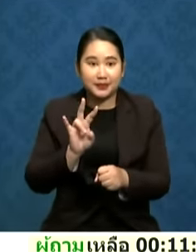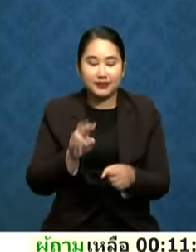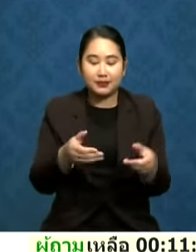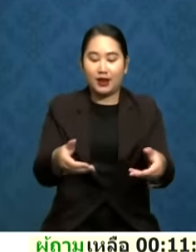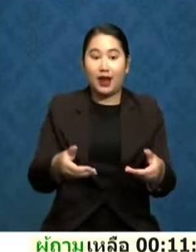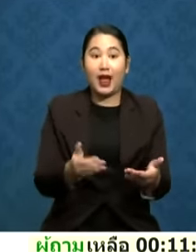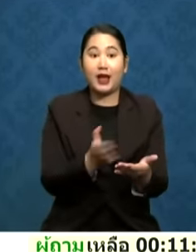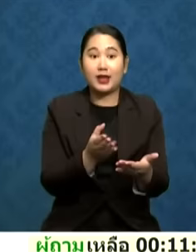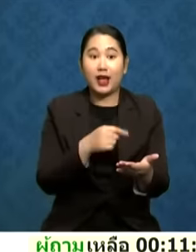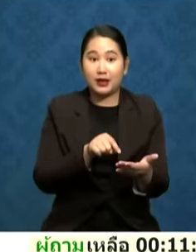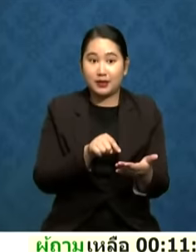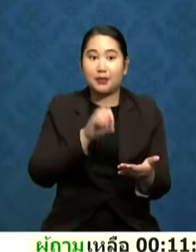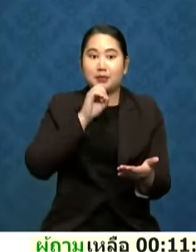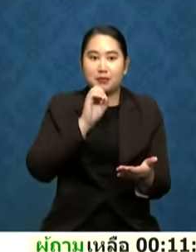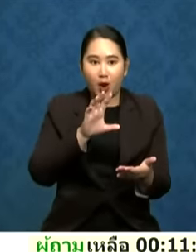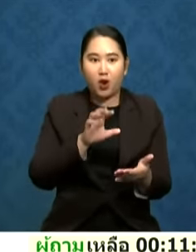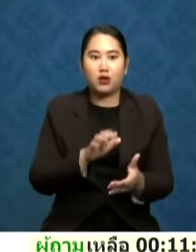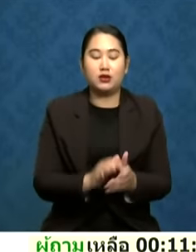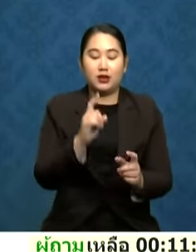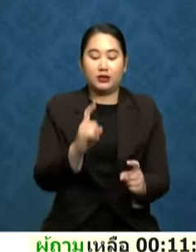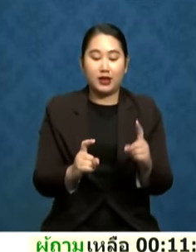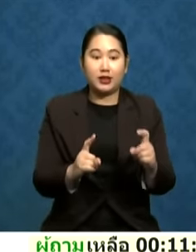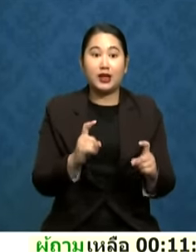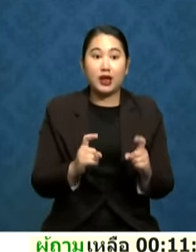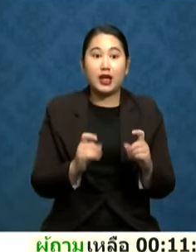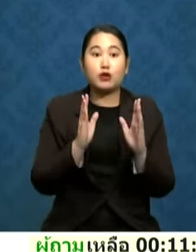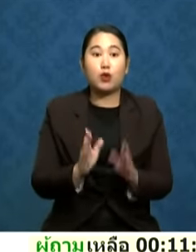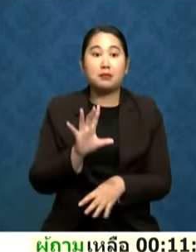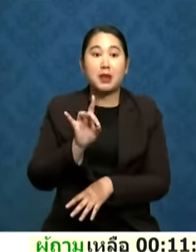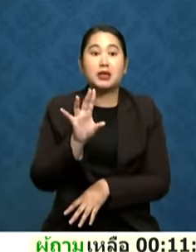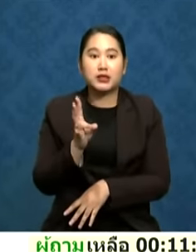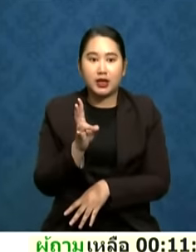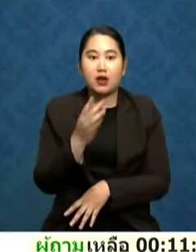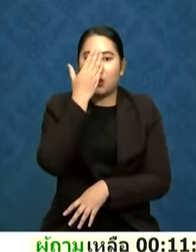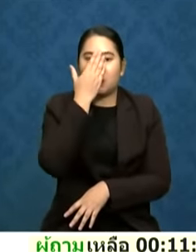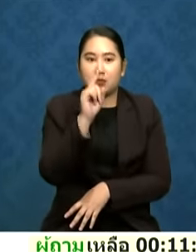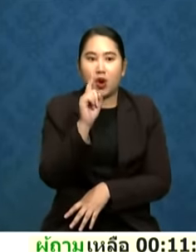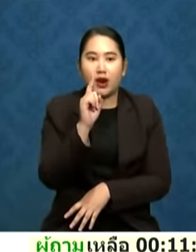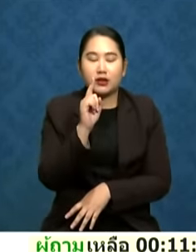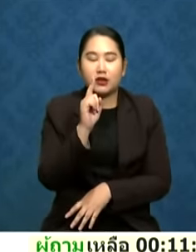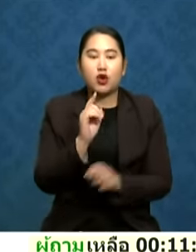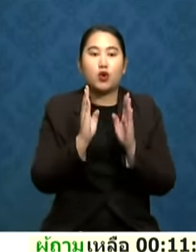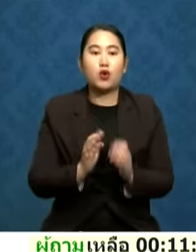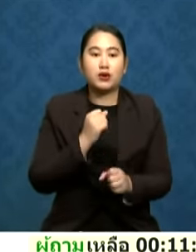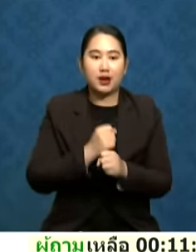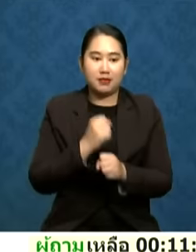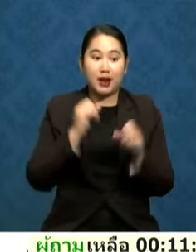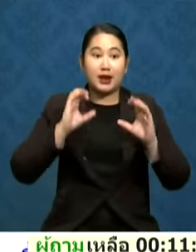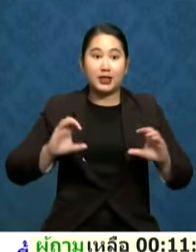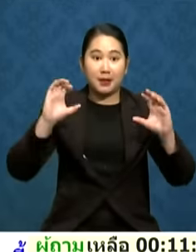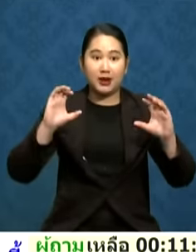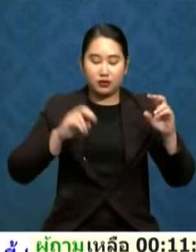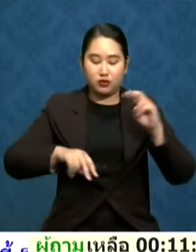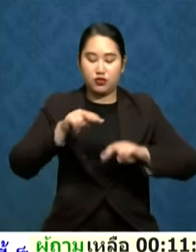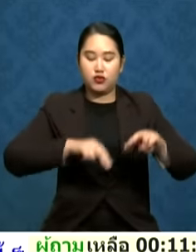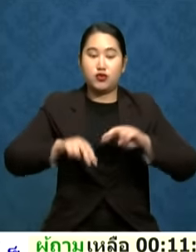ชัดว่าความสูญเสีย ดังกล่าวเกิดจากความบกพร่องของเจ้านาที่รัซ์ ที่ควบคุมเหตุการ